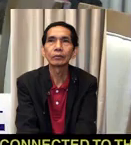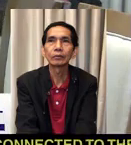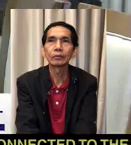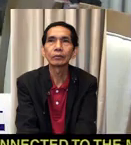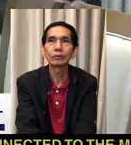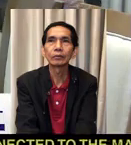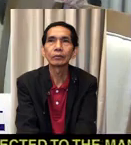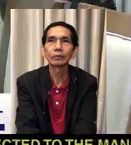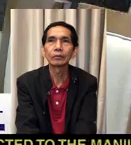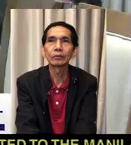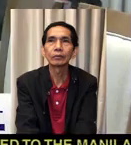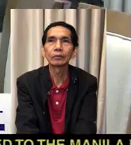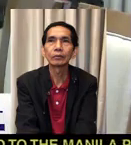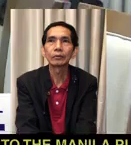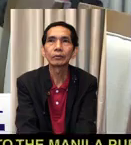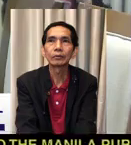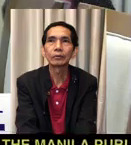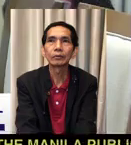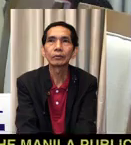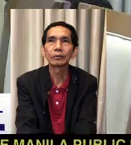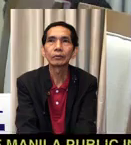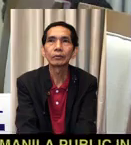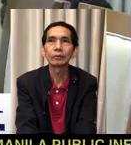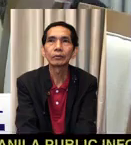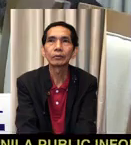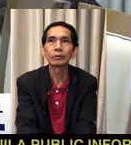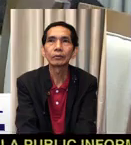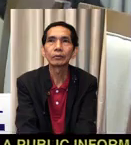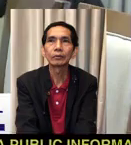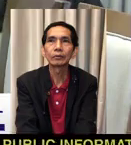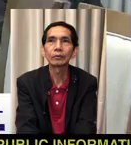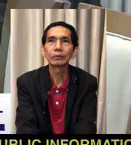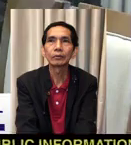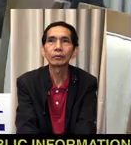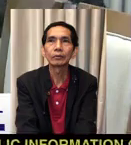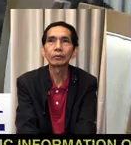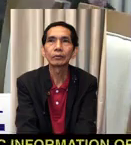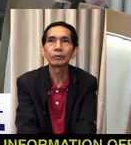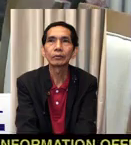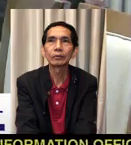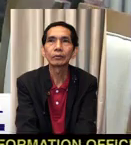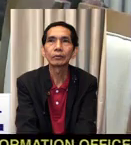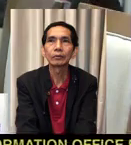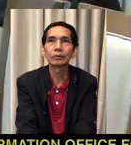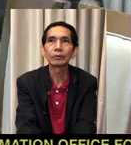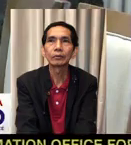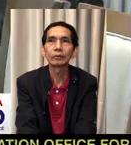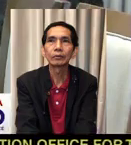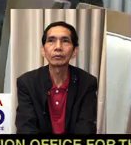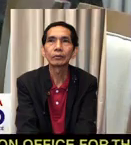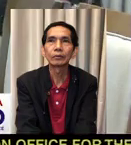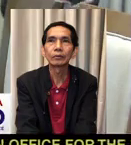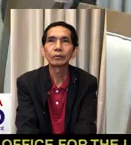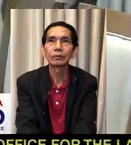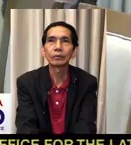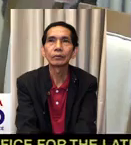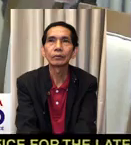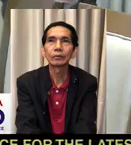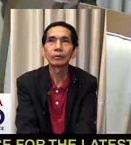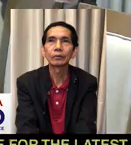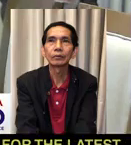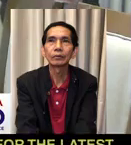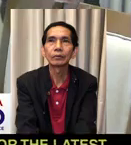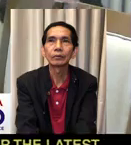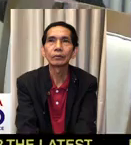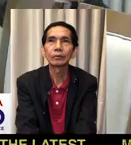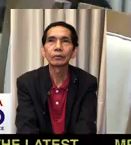din ang kanyang tungkulin sa kanyang mamamayan? Kaya niya bang sawatain yung